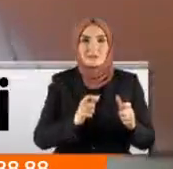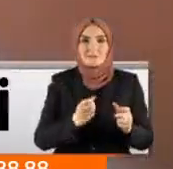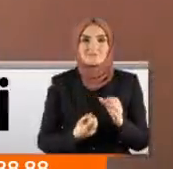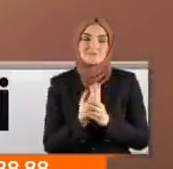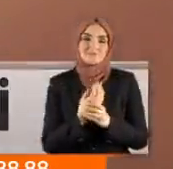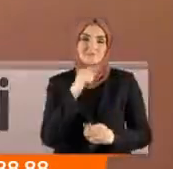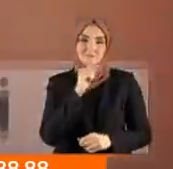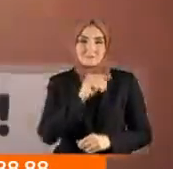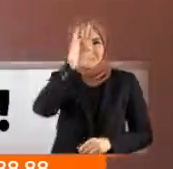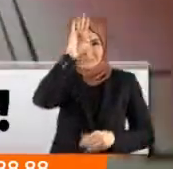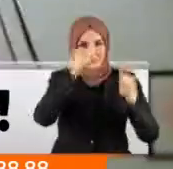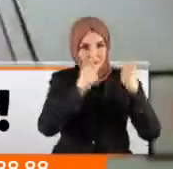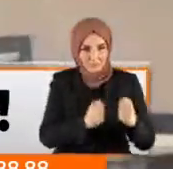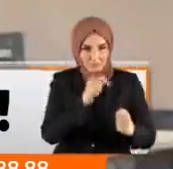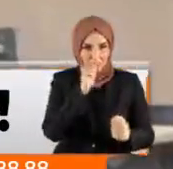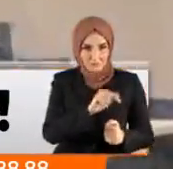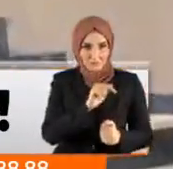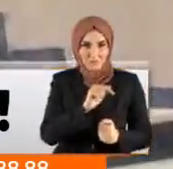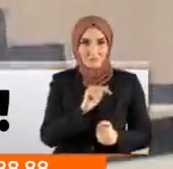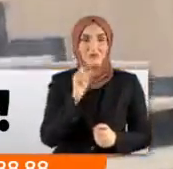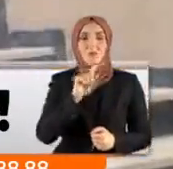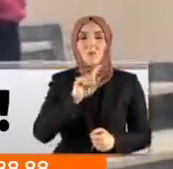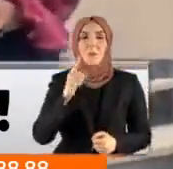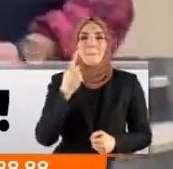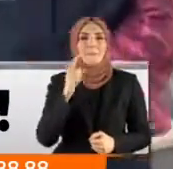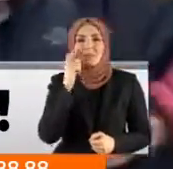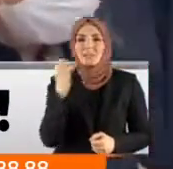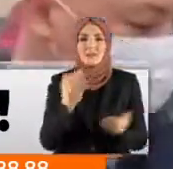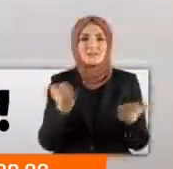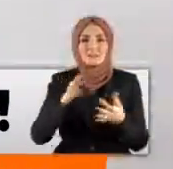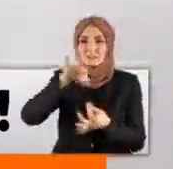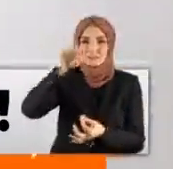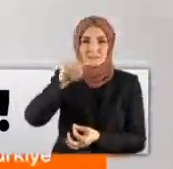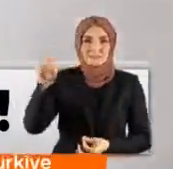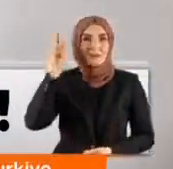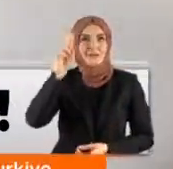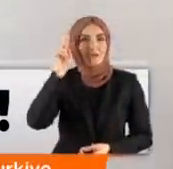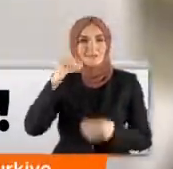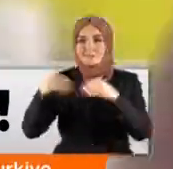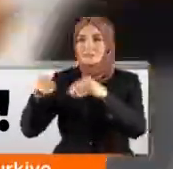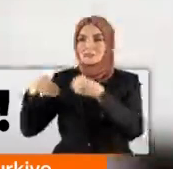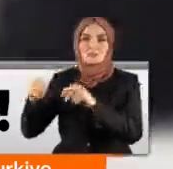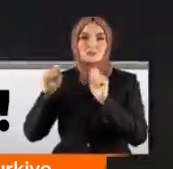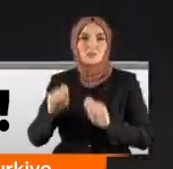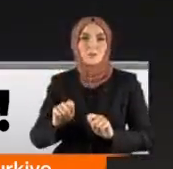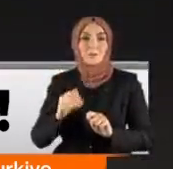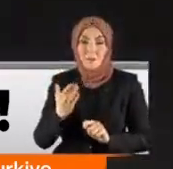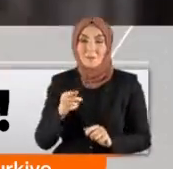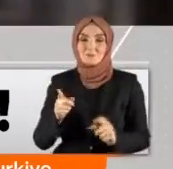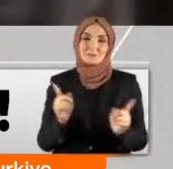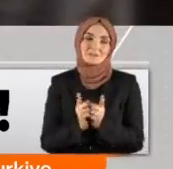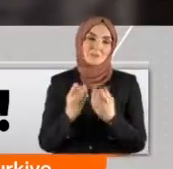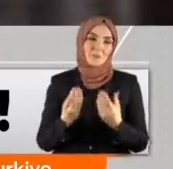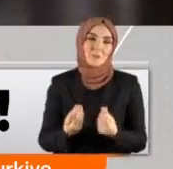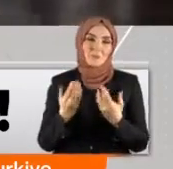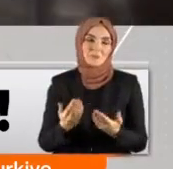on binlerce kişiye hayali satış yaptı ama tatlı hayatları uzun sürmedi. Kağıtlarda yabancı yazılar var Çince.